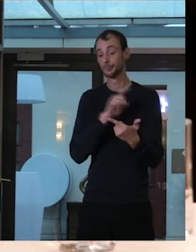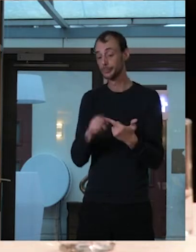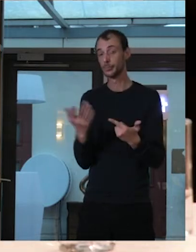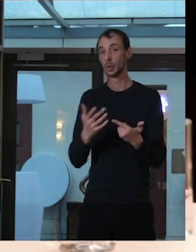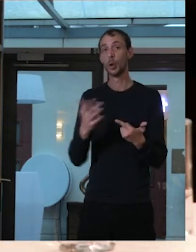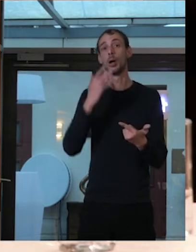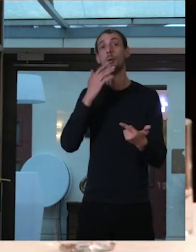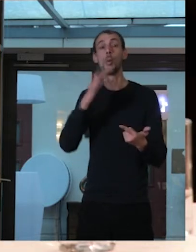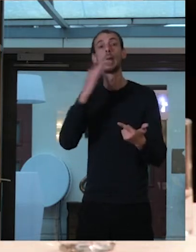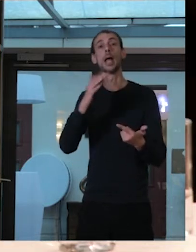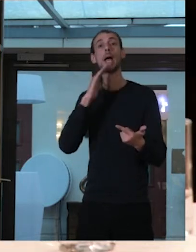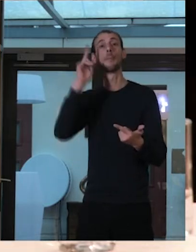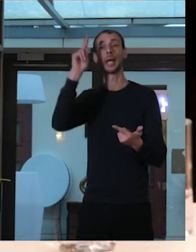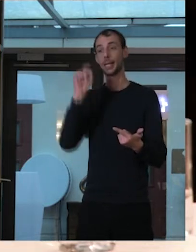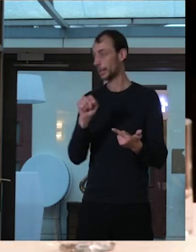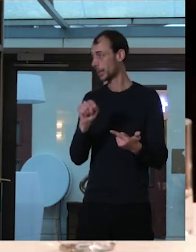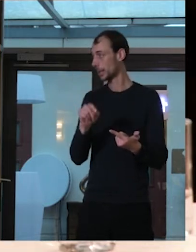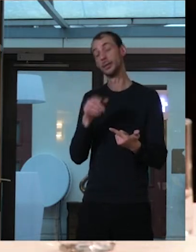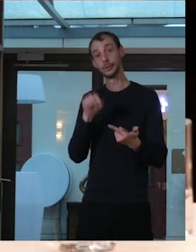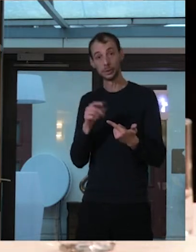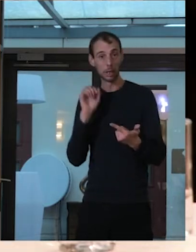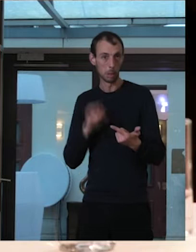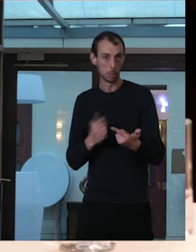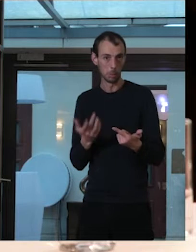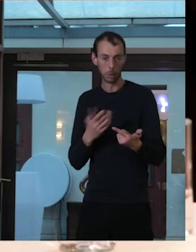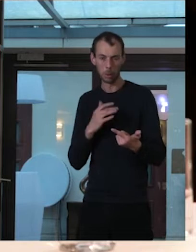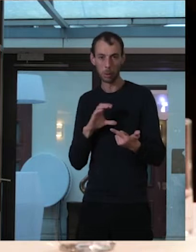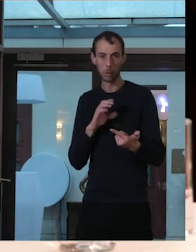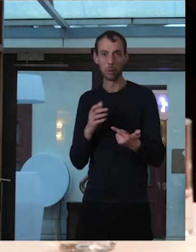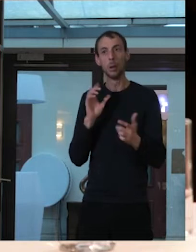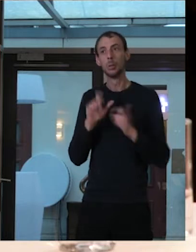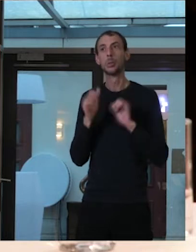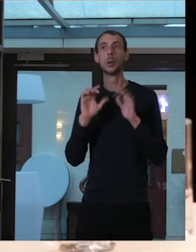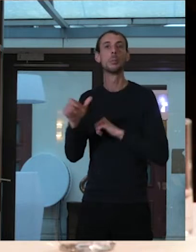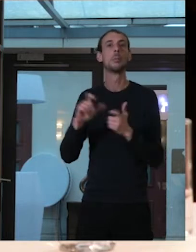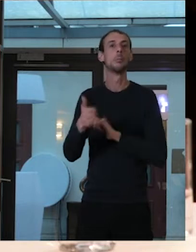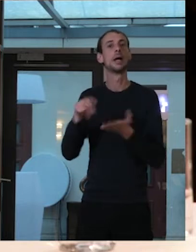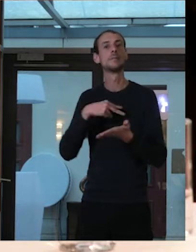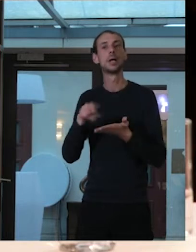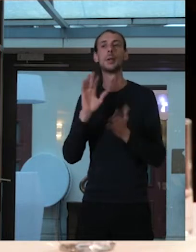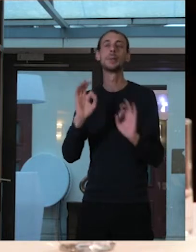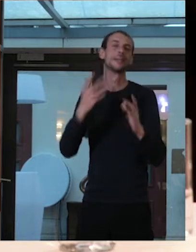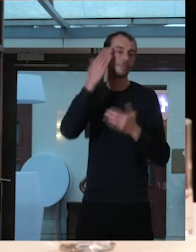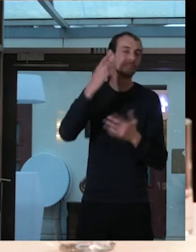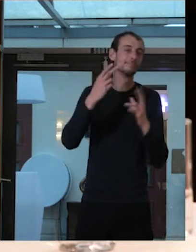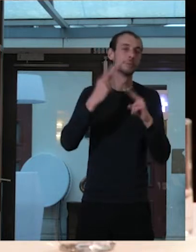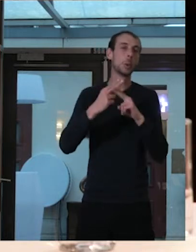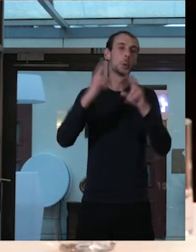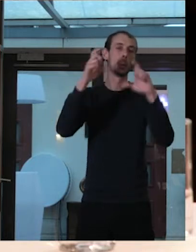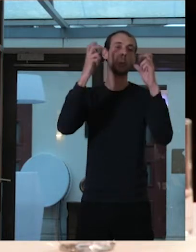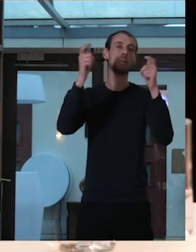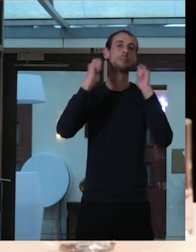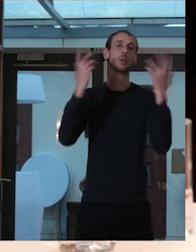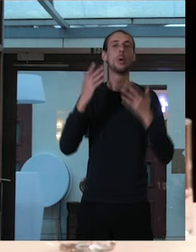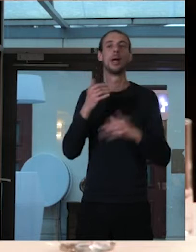peut également suivre les classes de danse en tant que petit rat. Bien sûr, il y a des concours pour réintégrer, que ce soit pour les conservatoires ou pour l'opéra